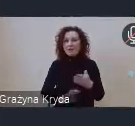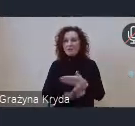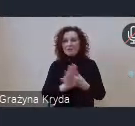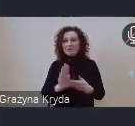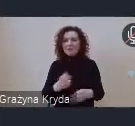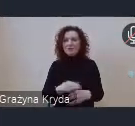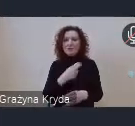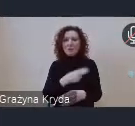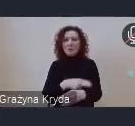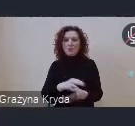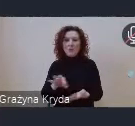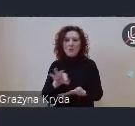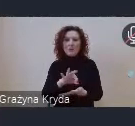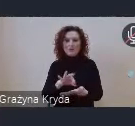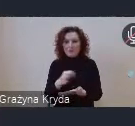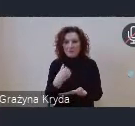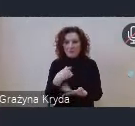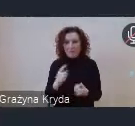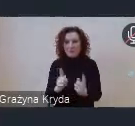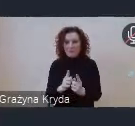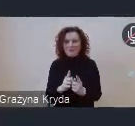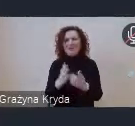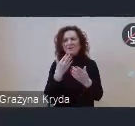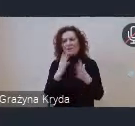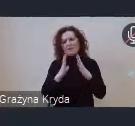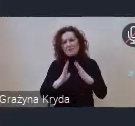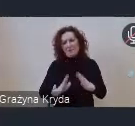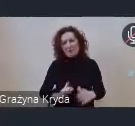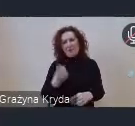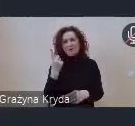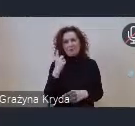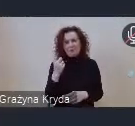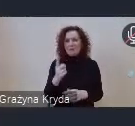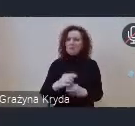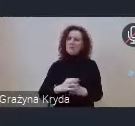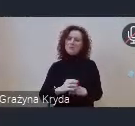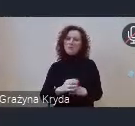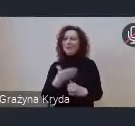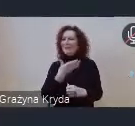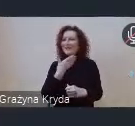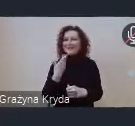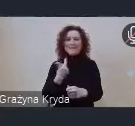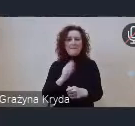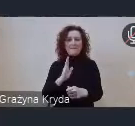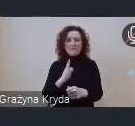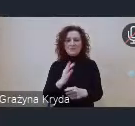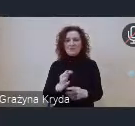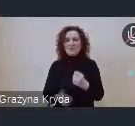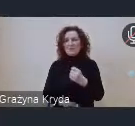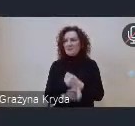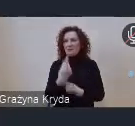na spotkanie uspokajal i tamtych ludzi mówi że spokojnie Słuchajcie nikt tutaj nie będzie teraz nagle